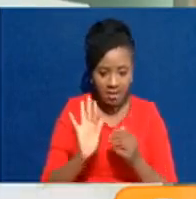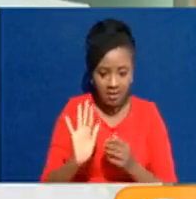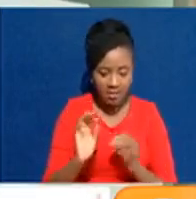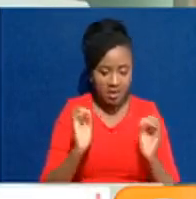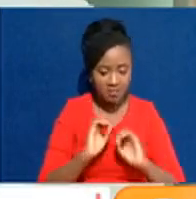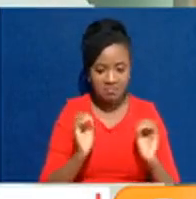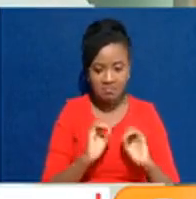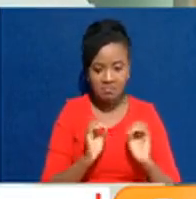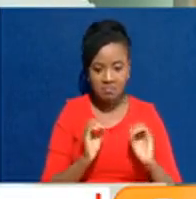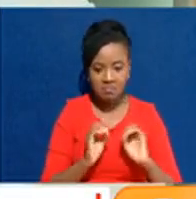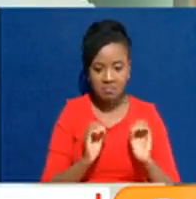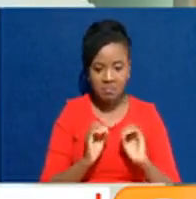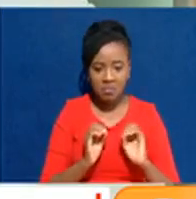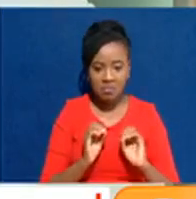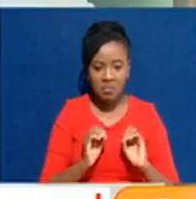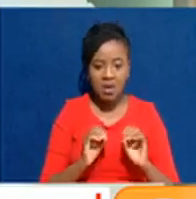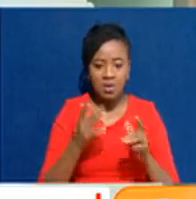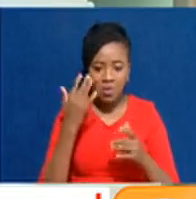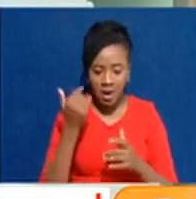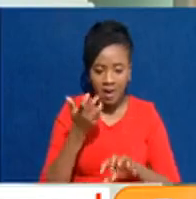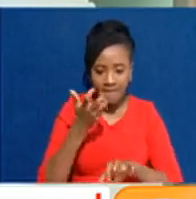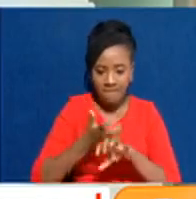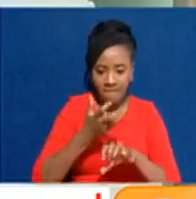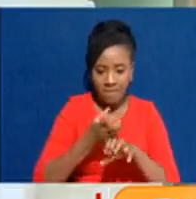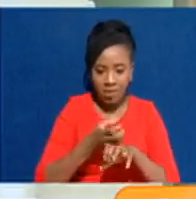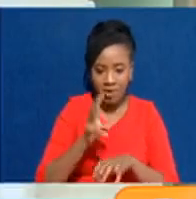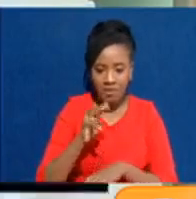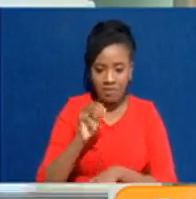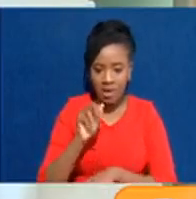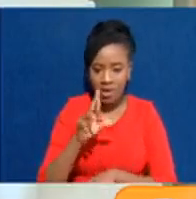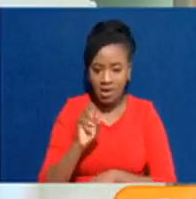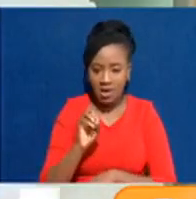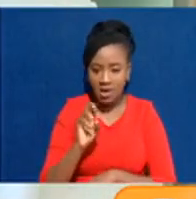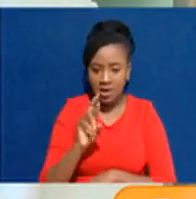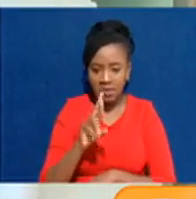ama bone marrow ilikuwa